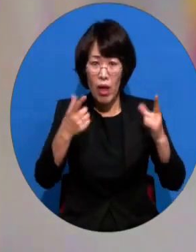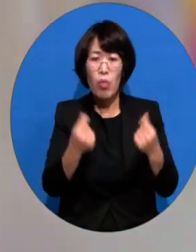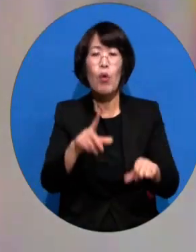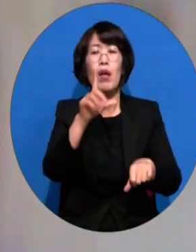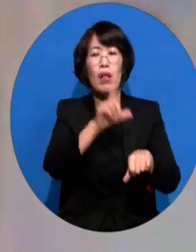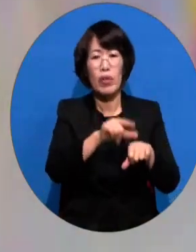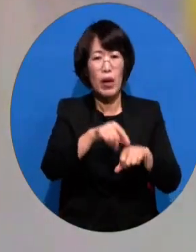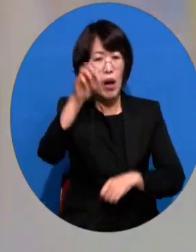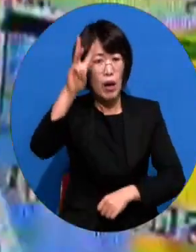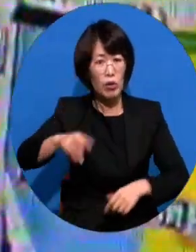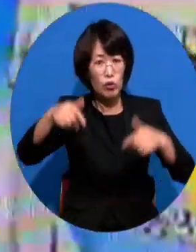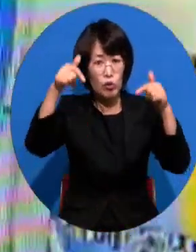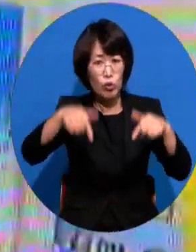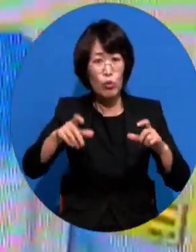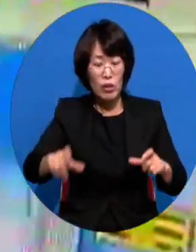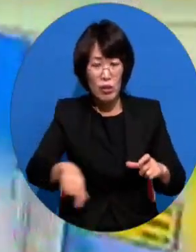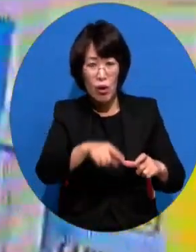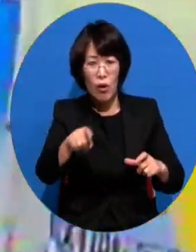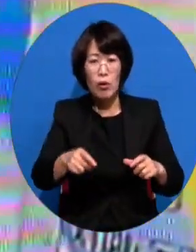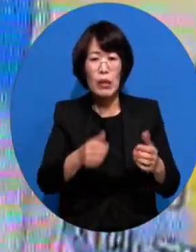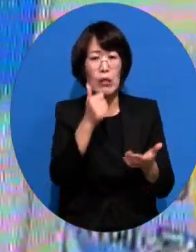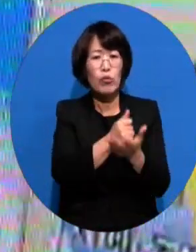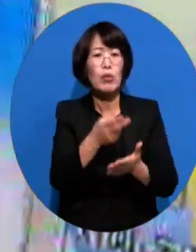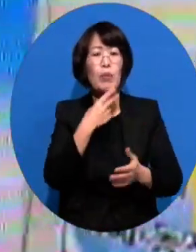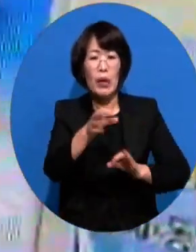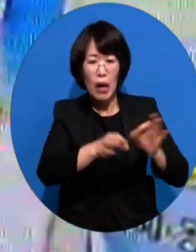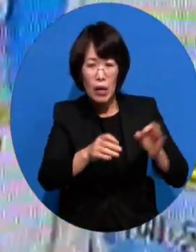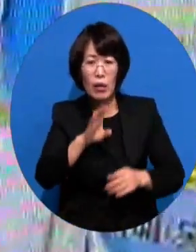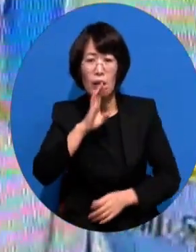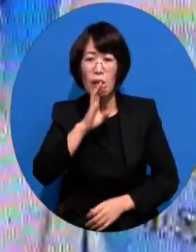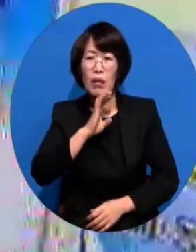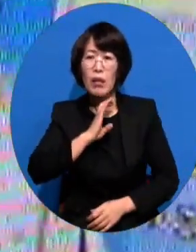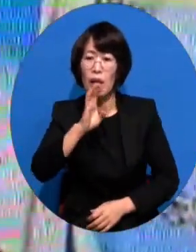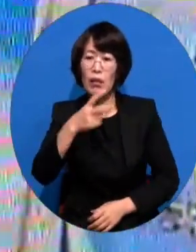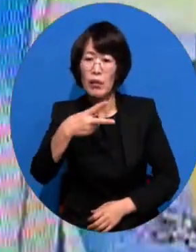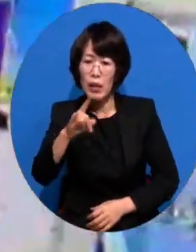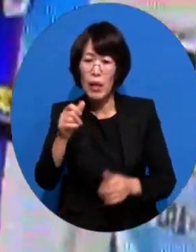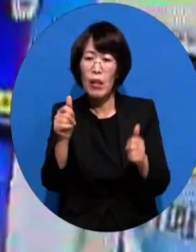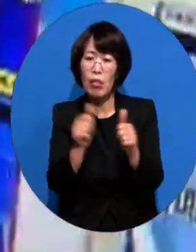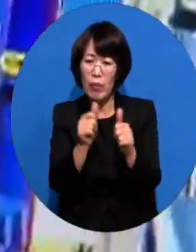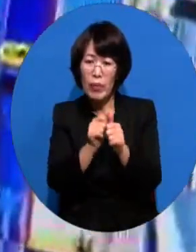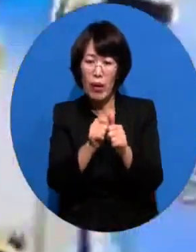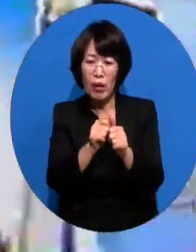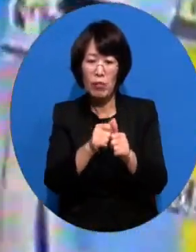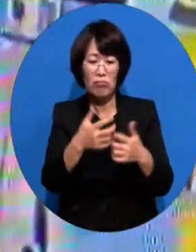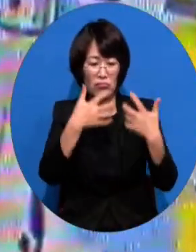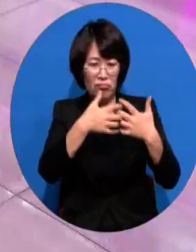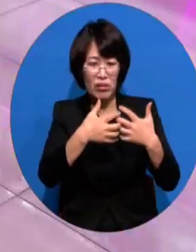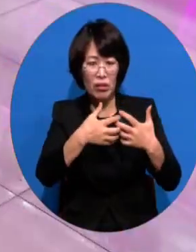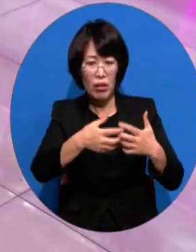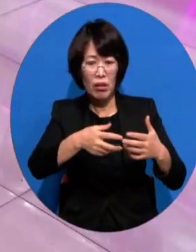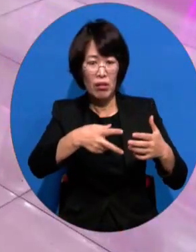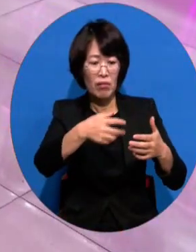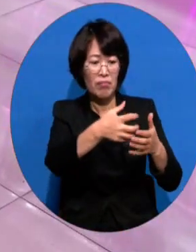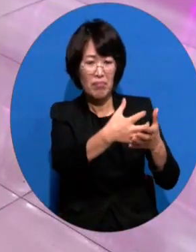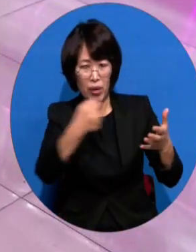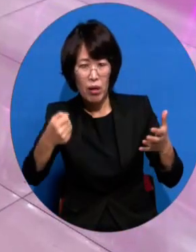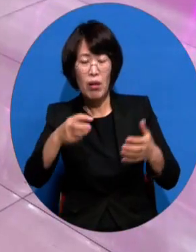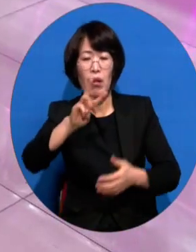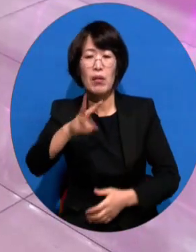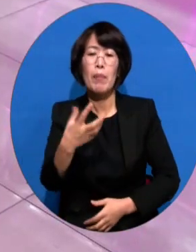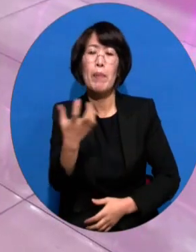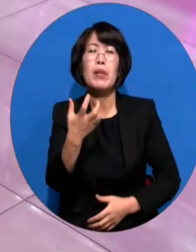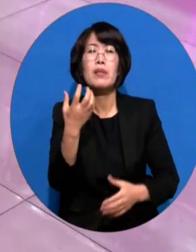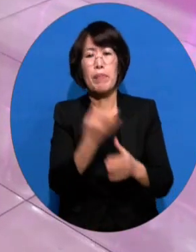시각 광주 동구의 한 무인 점포에서도 40대 남성이 현금 교환기를 태연하게 뜯어낸 뒤 380여만 원을